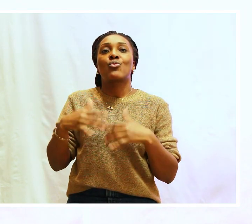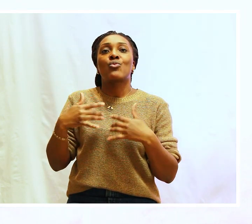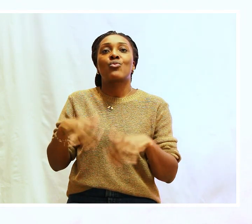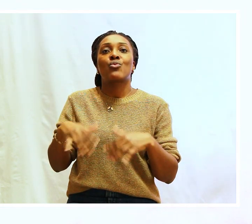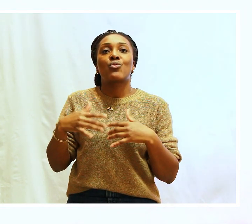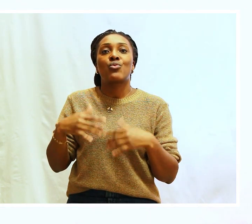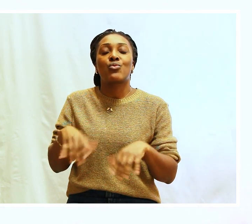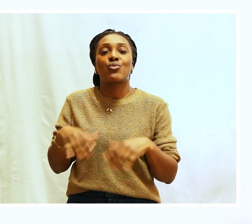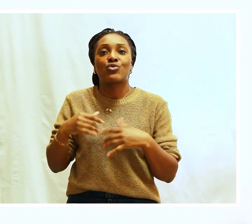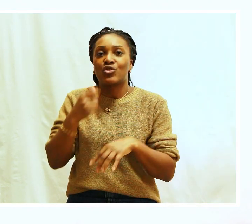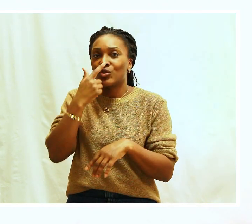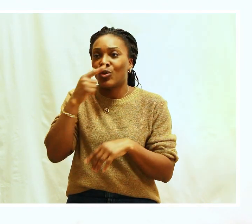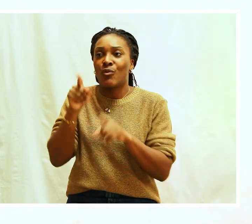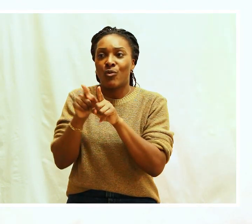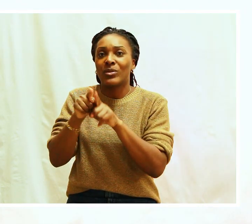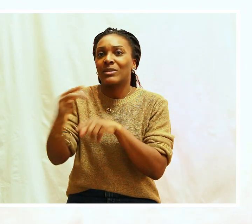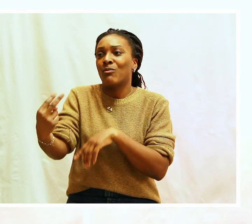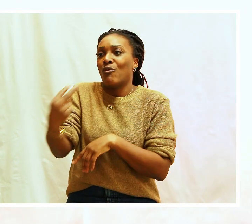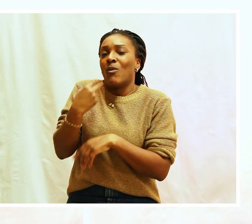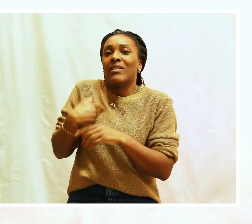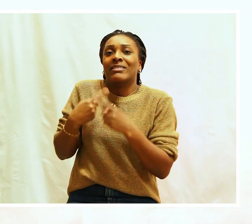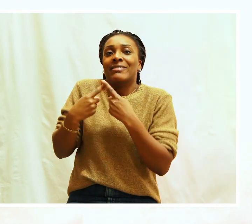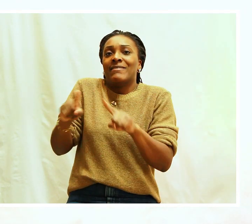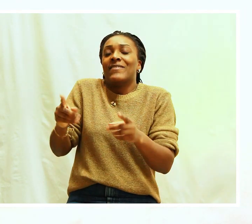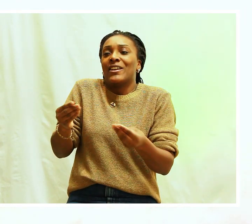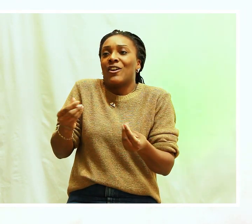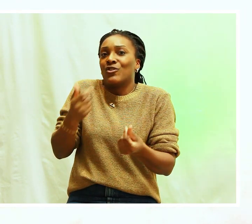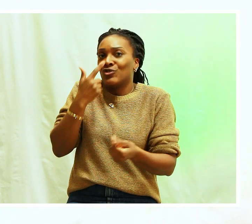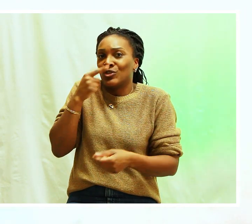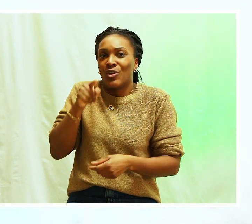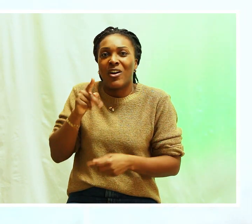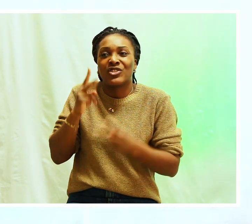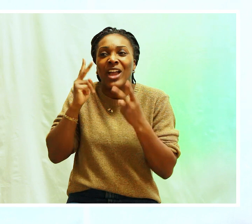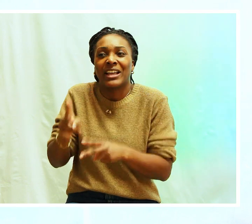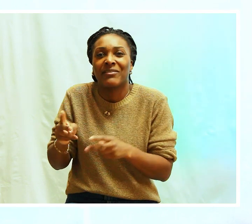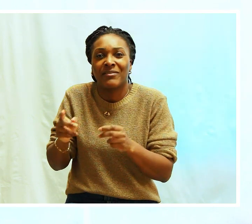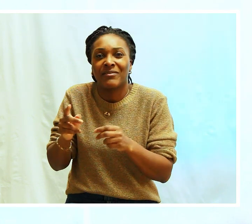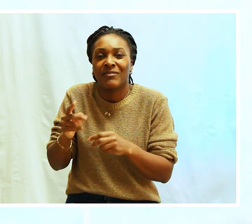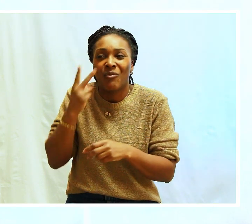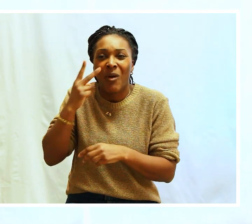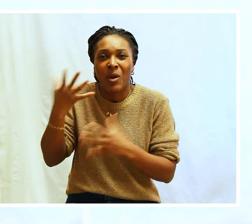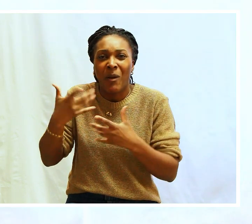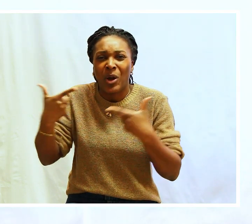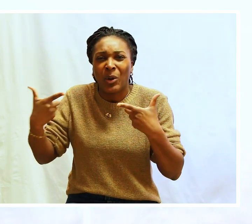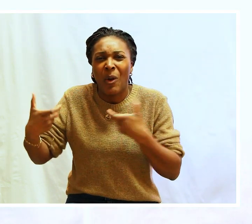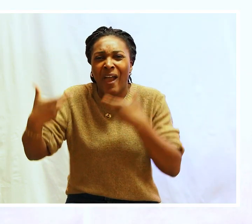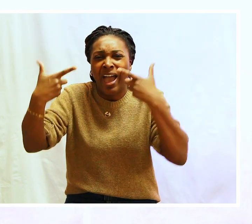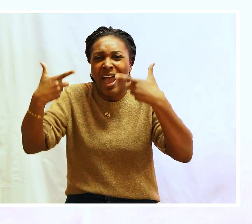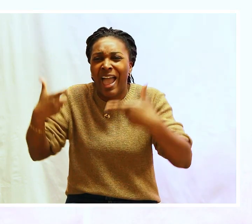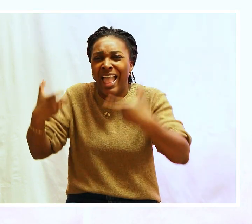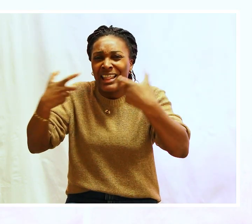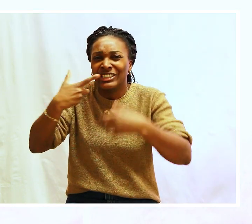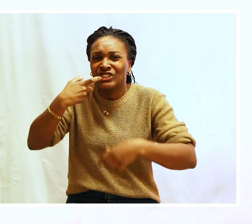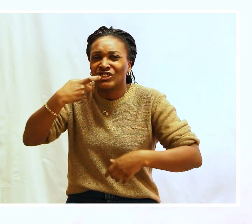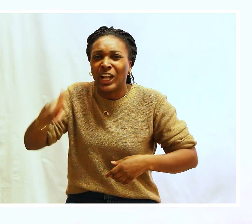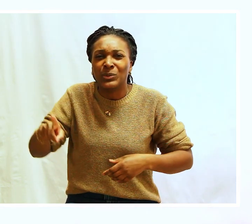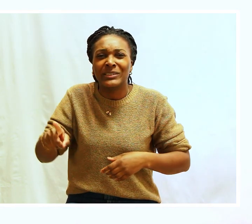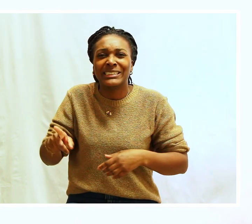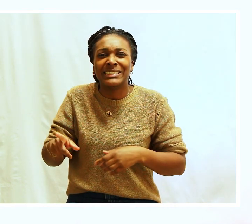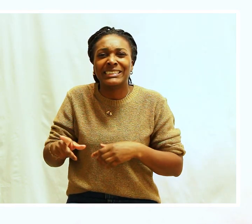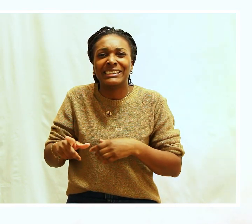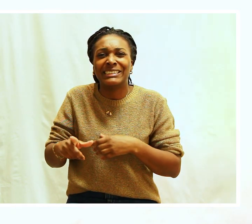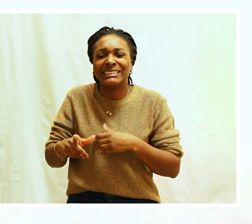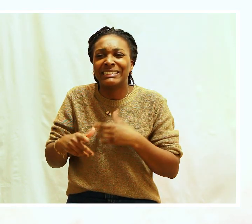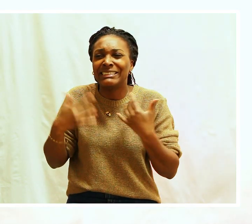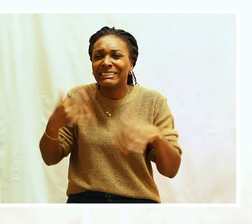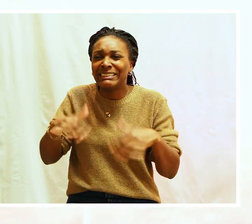vous ne voudriez pas. Je crains de trouver des querelles, de la jalousie, des animosités,